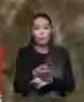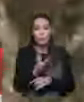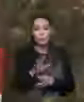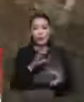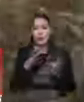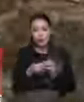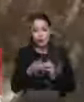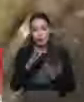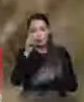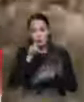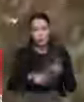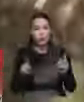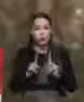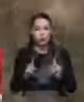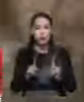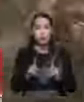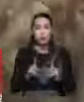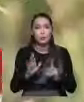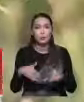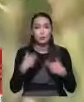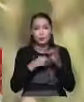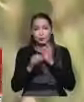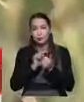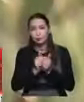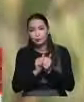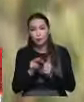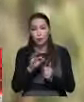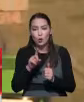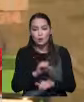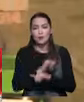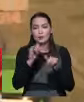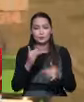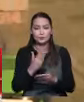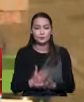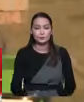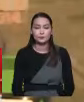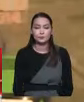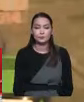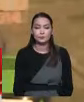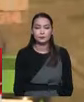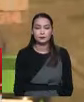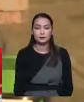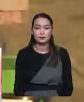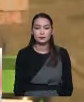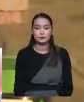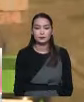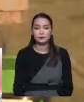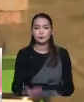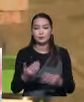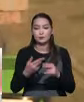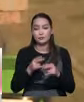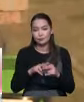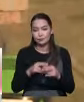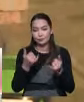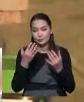нәтижелі болады деп сендіруде. Препараттар алмастырылып, дозасы күшейтілген. Биыл қазір көріп отырсыздар, тиометрин, карацупер деген